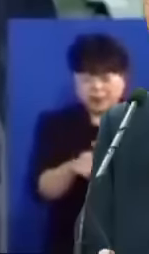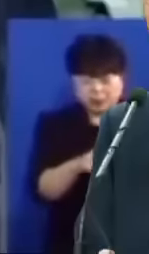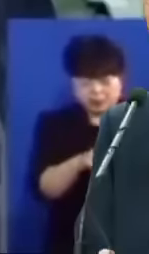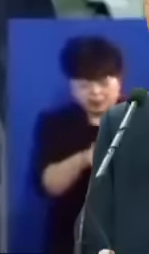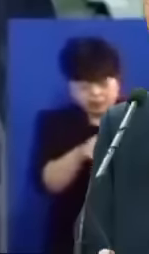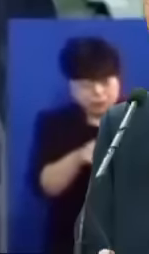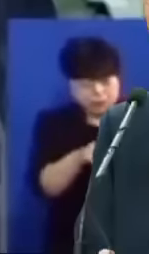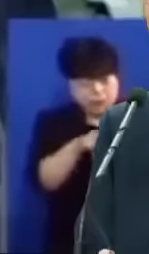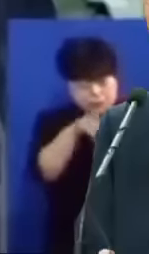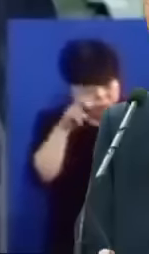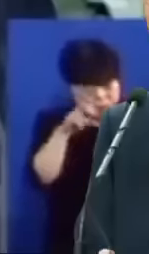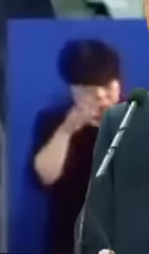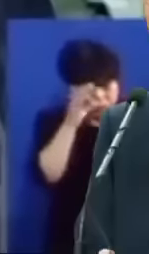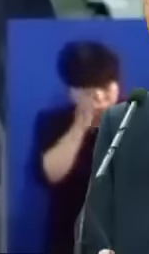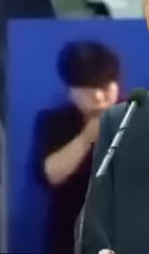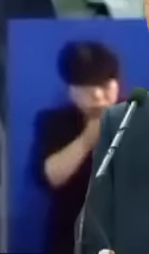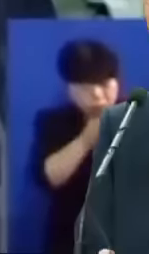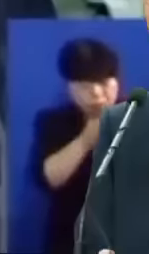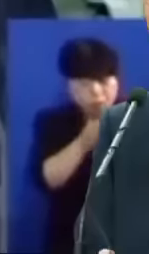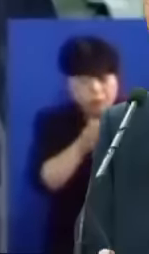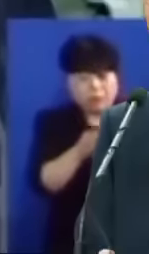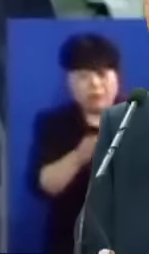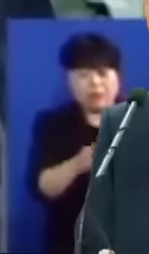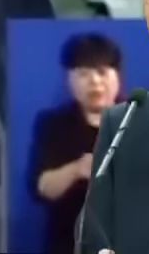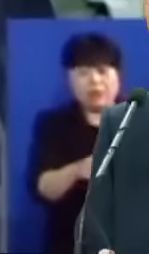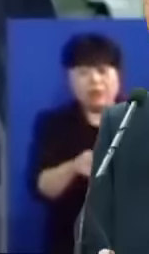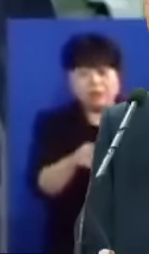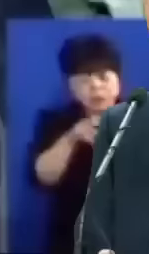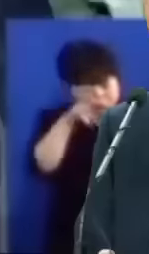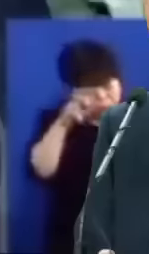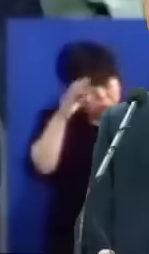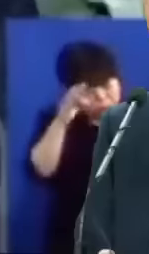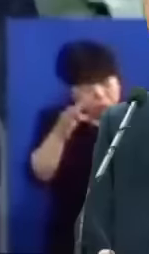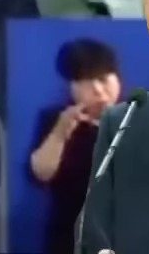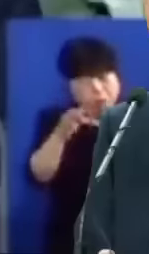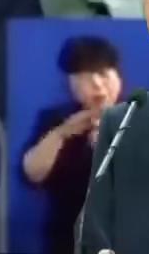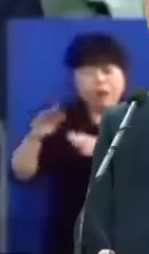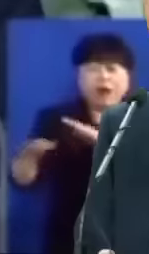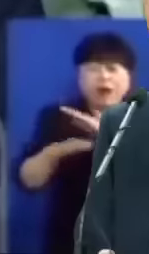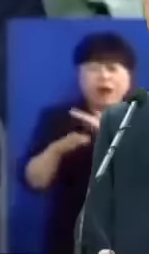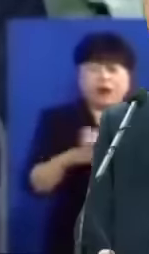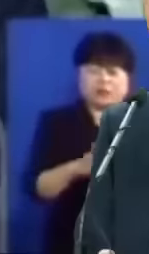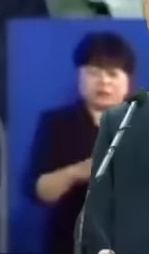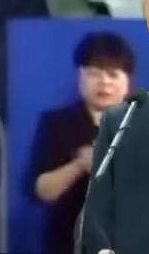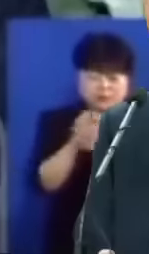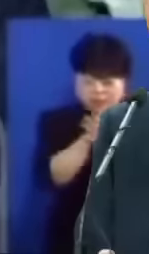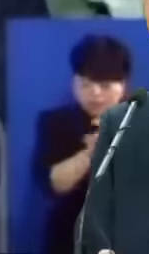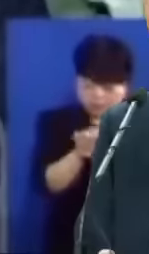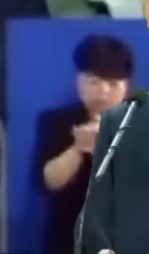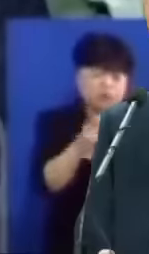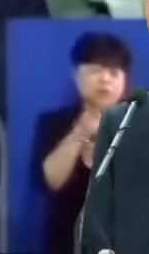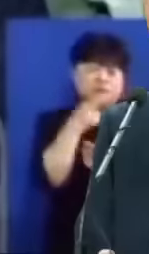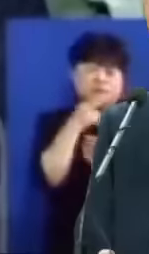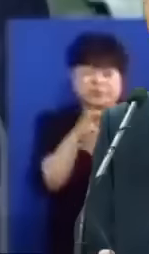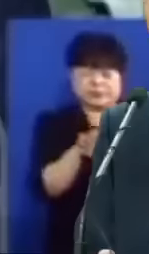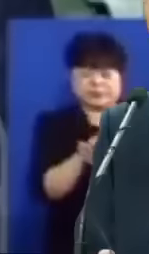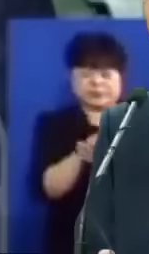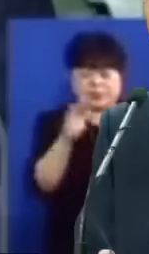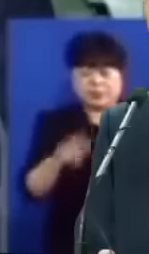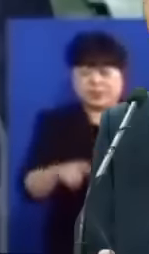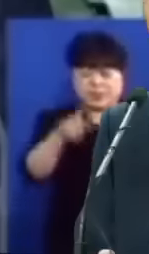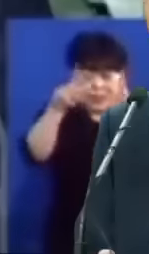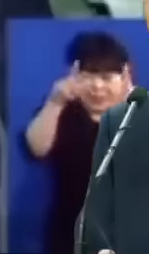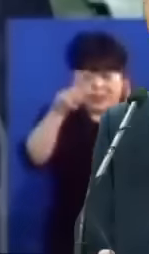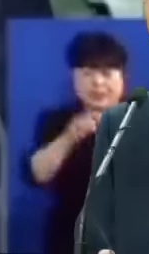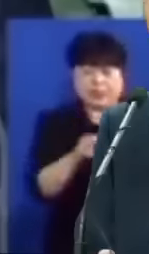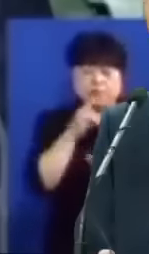아내를 미움과 원한으로 보면 사사건건이 아내가 미워 보입니다. 그러면 가정이 불화하게 되는 것이요. 오늘날